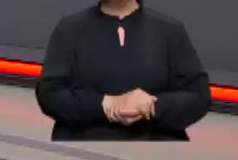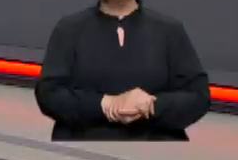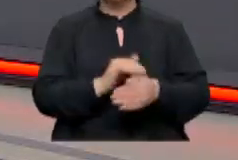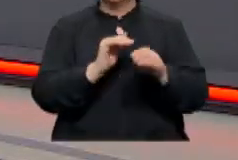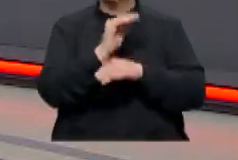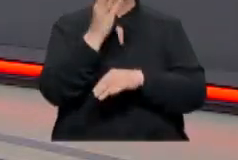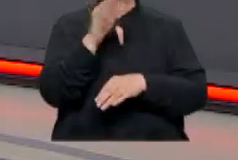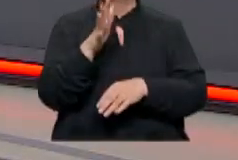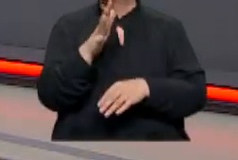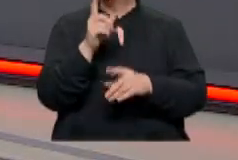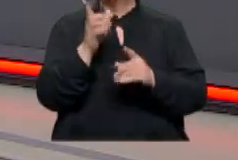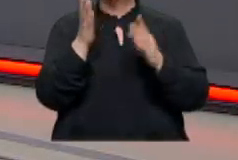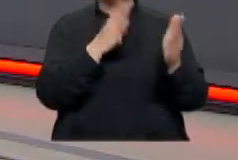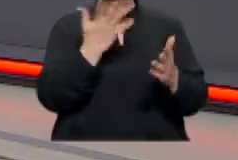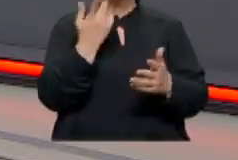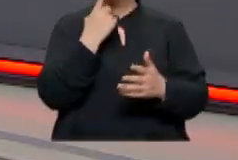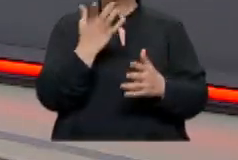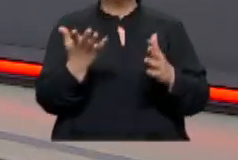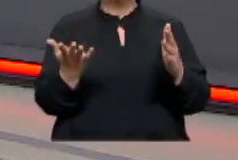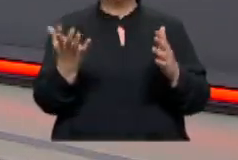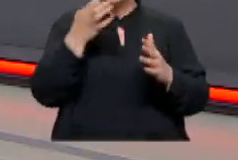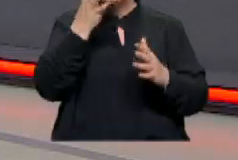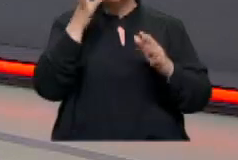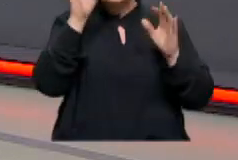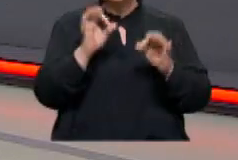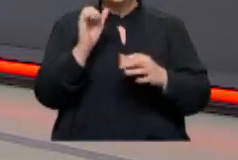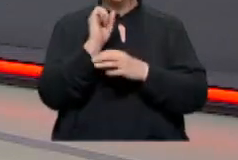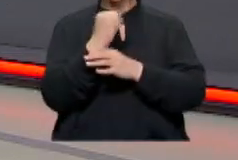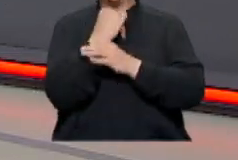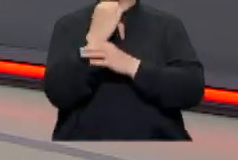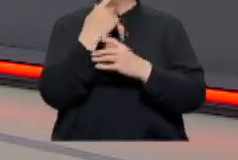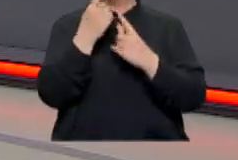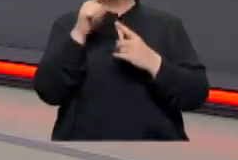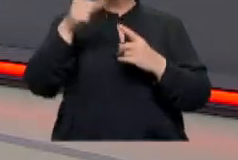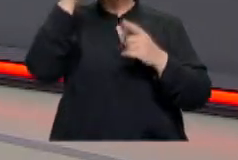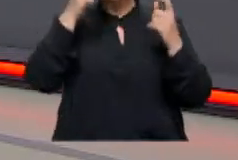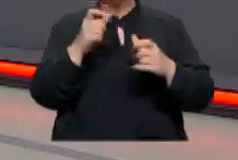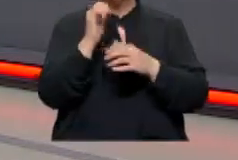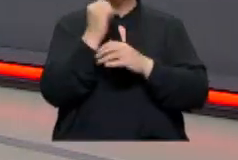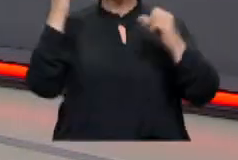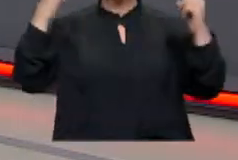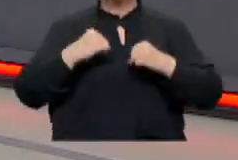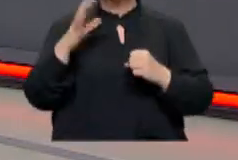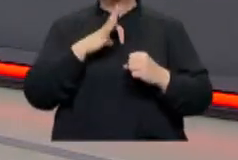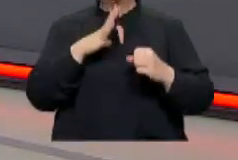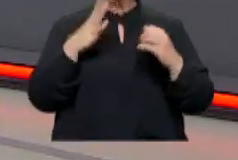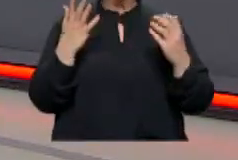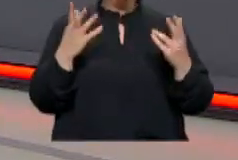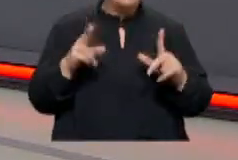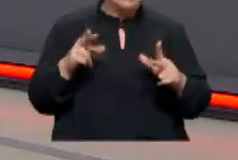Hayat çok acayip. Bir yandan da ne dedik? Ta haberin başında yetenekten bahsettik. Bu ülkede yetenek düşmanlığı var.